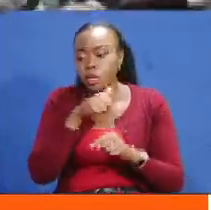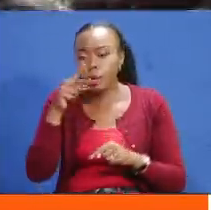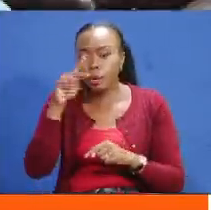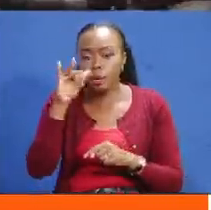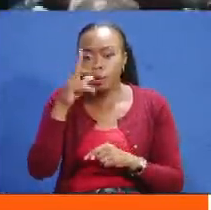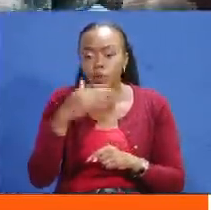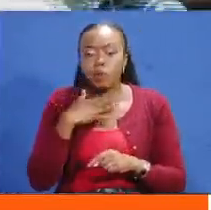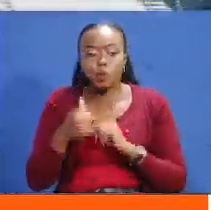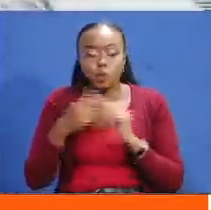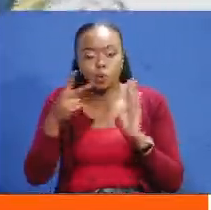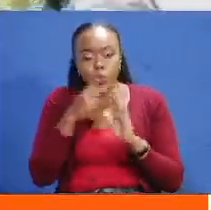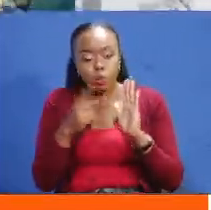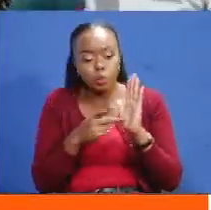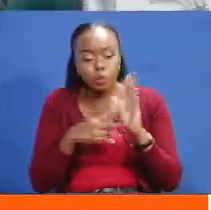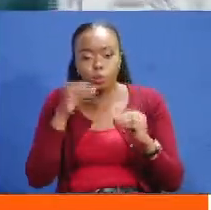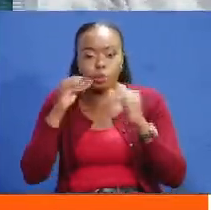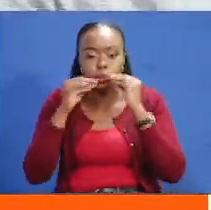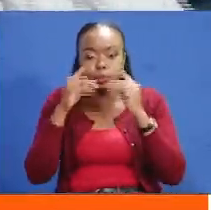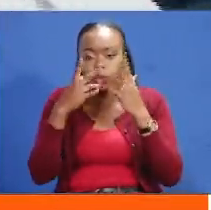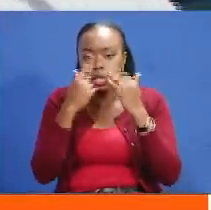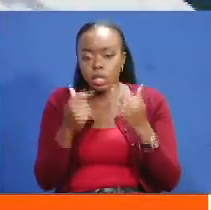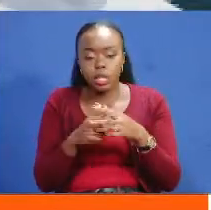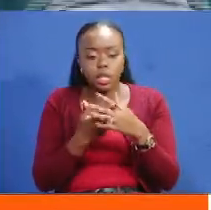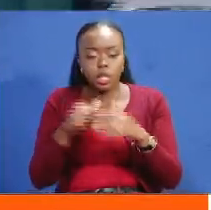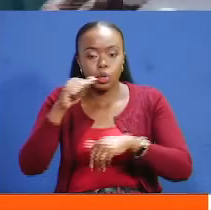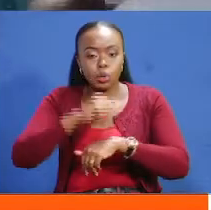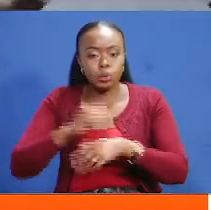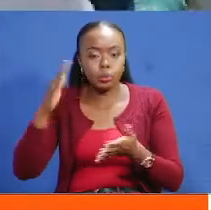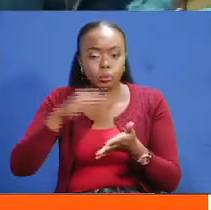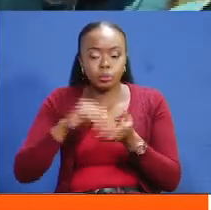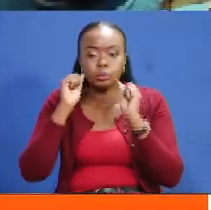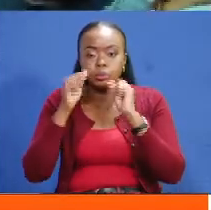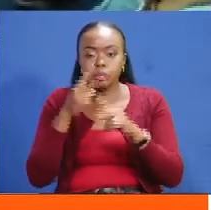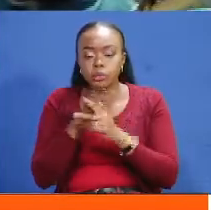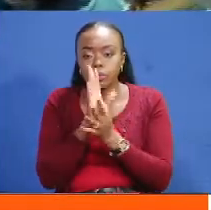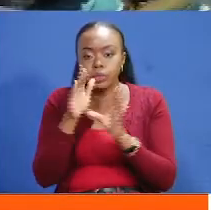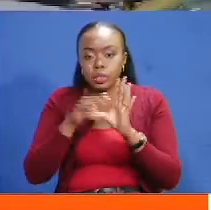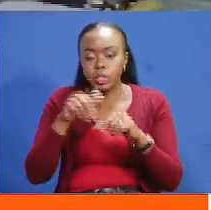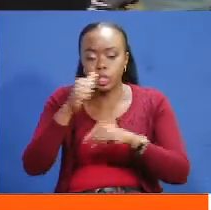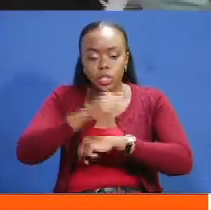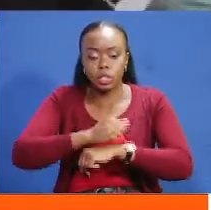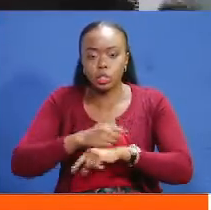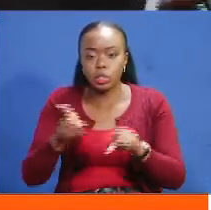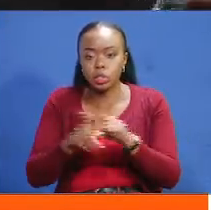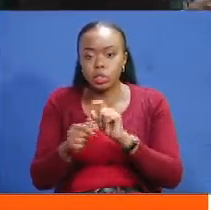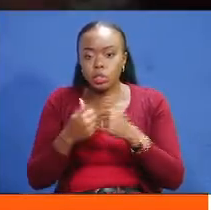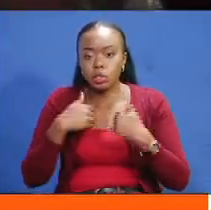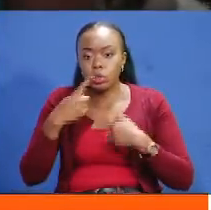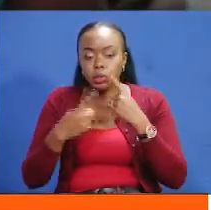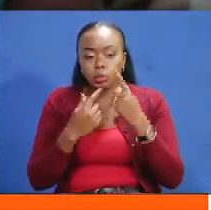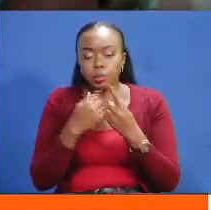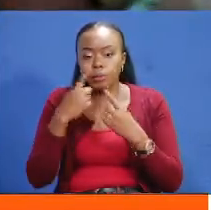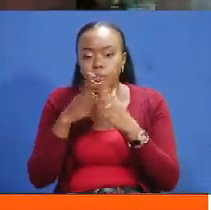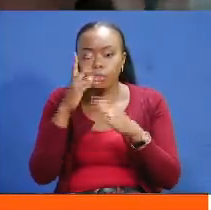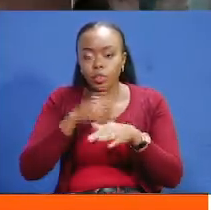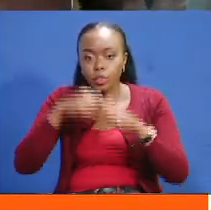Kivuria alitaka programu za kulisha shule zianzwe tena ili kuwahifadhi wanafunzi shuleni. Pia alisema kuwa